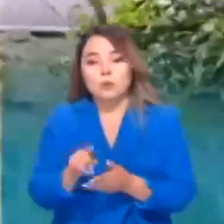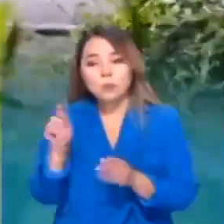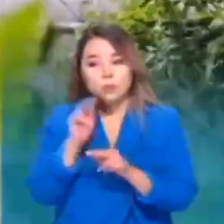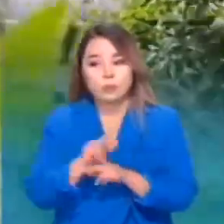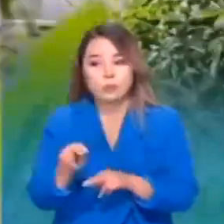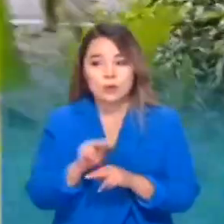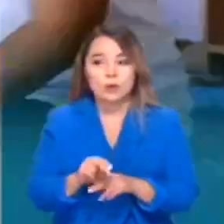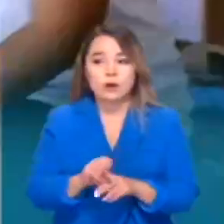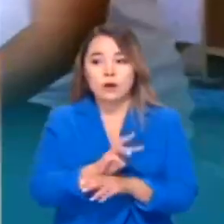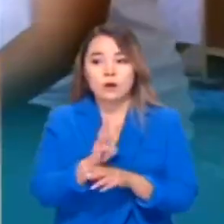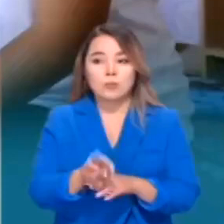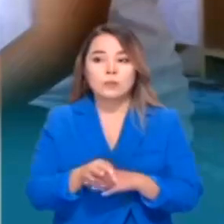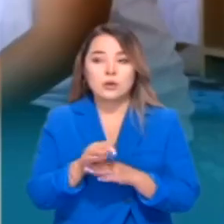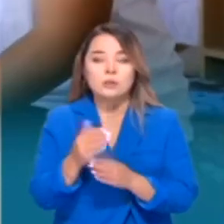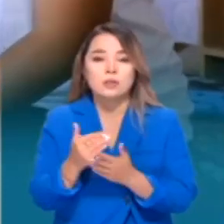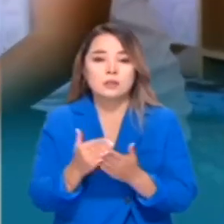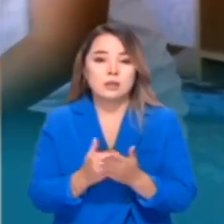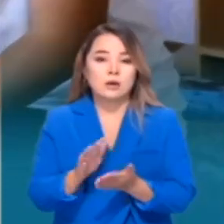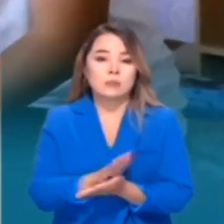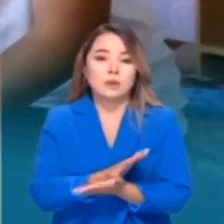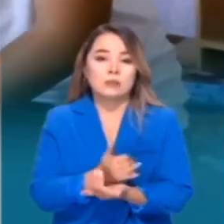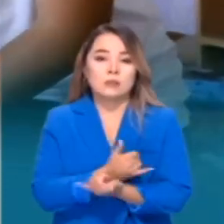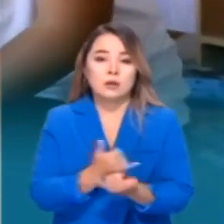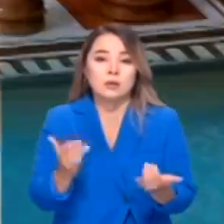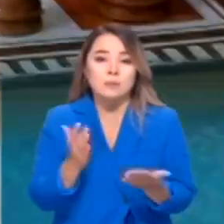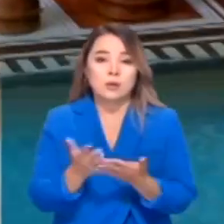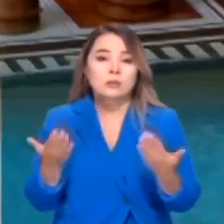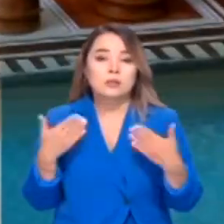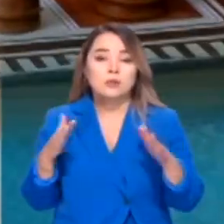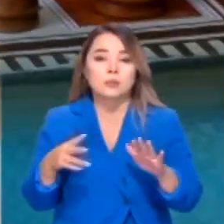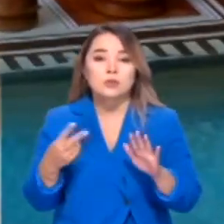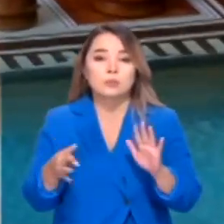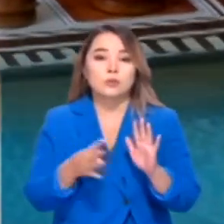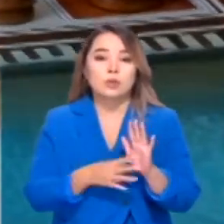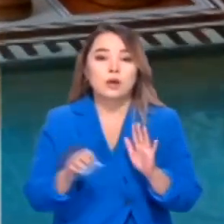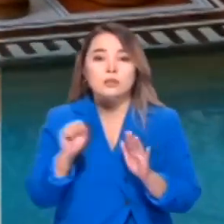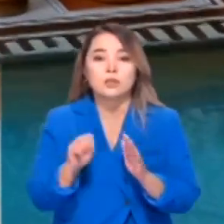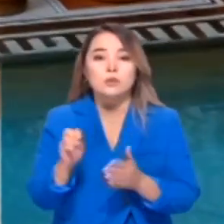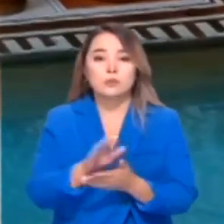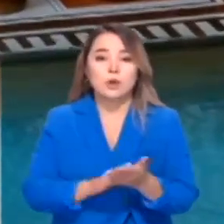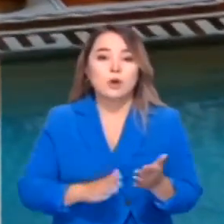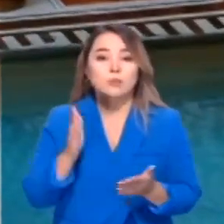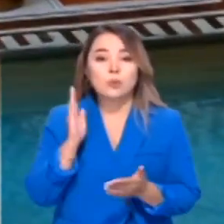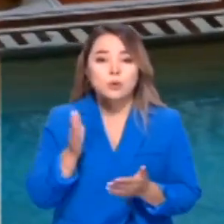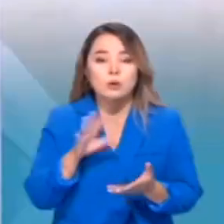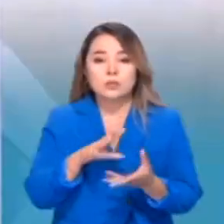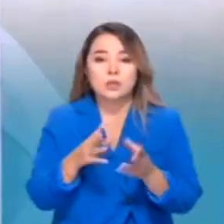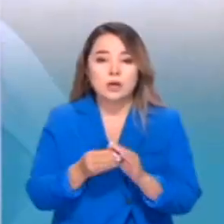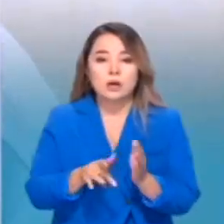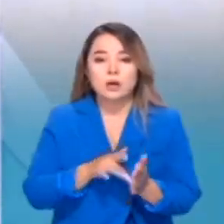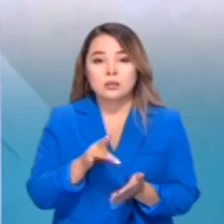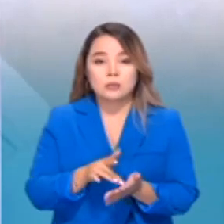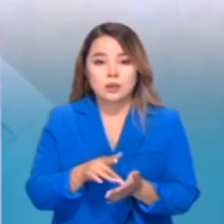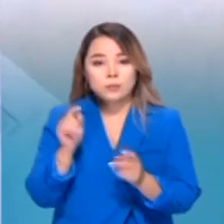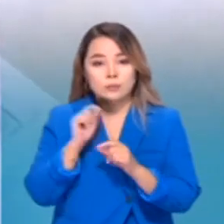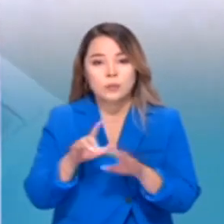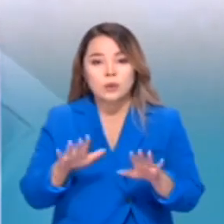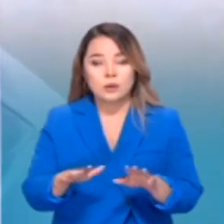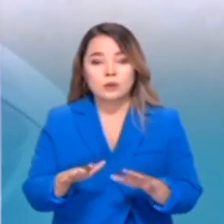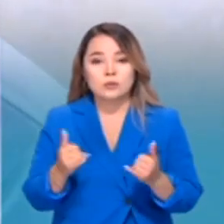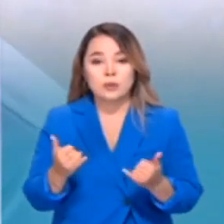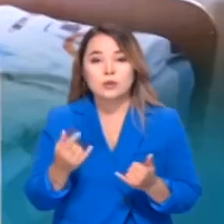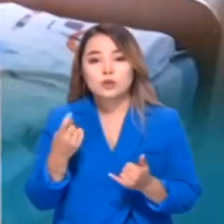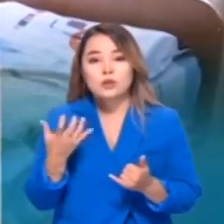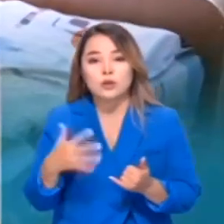оқумен қамту бағдарламасы аясында тегін қамтылды. Демалыс 29 тамызға дейін жалғасады. Жалпы қалалық білім беру ұйымдарының